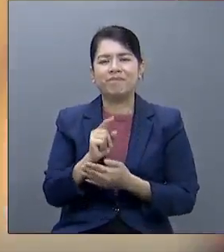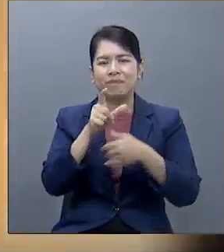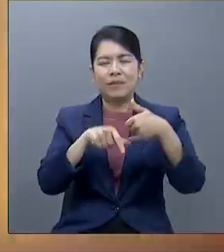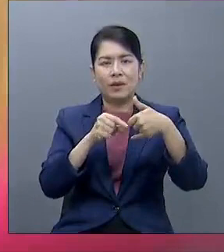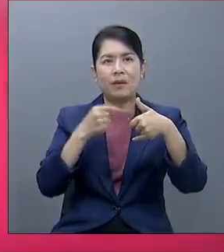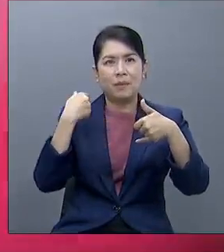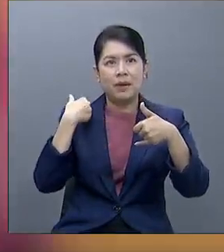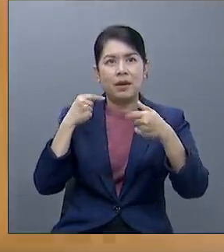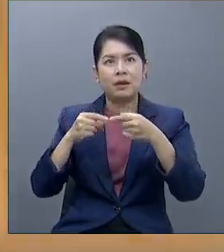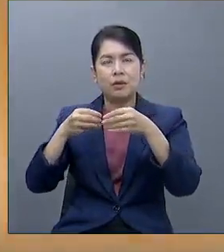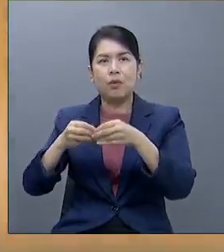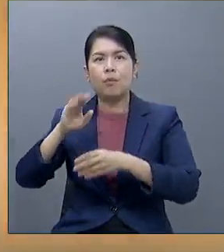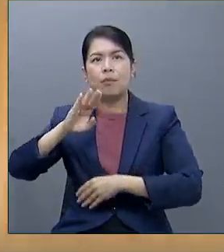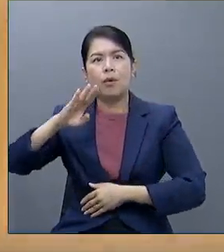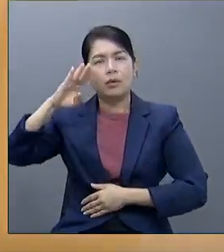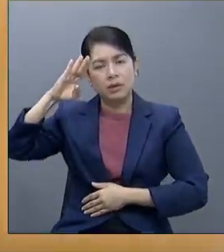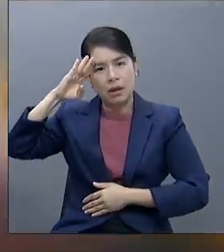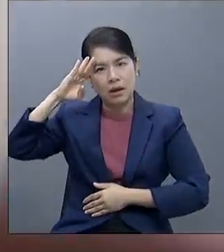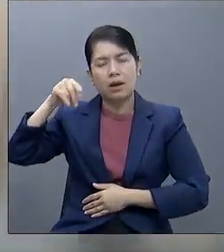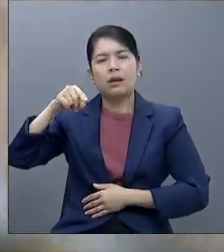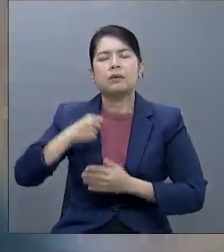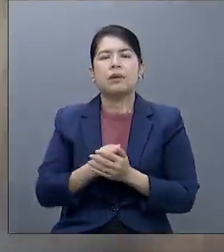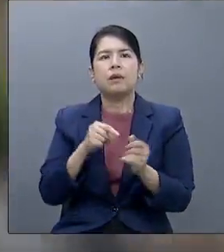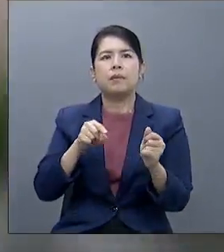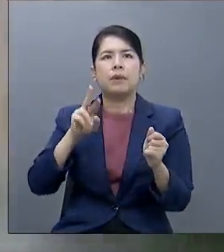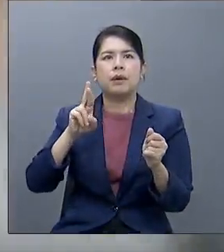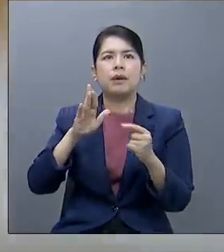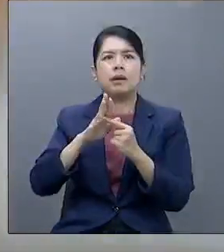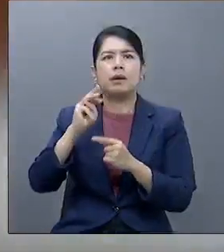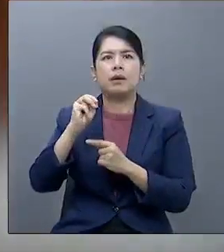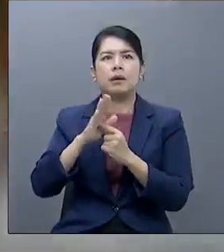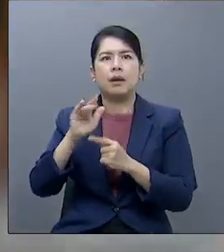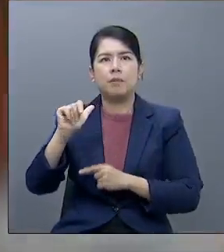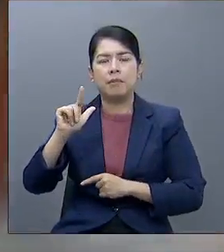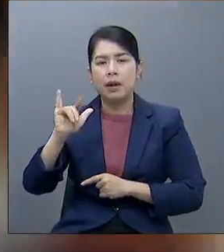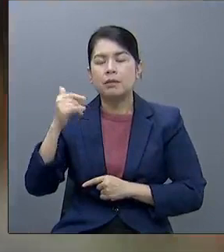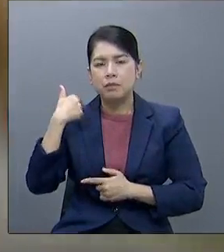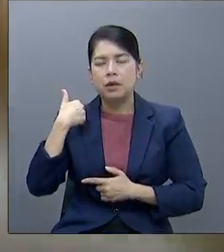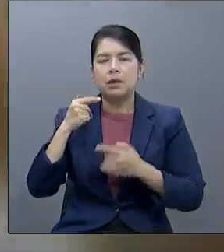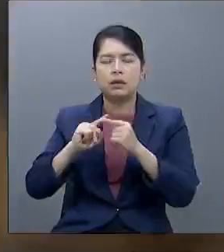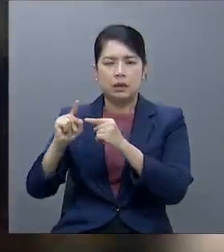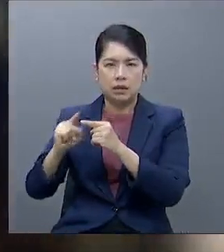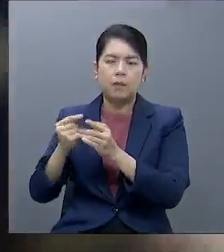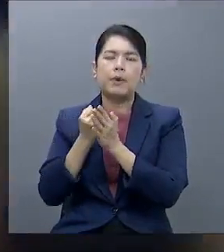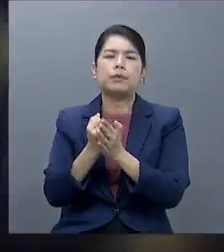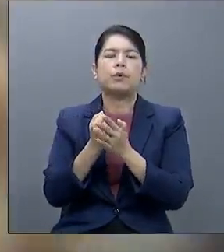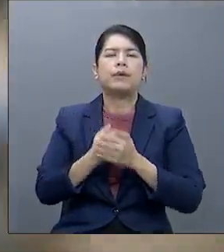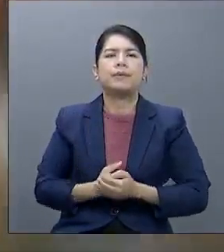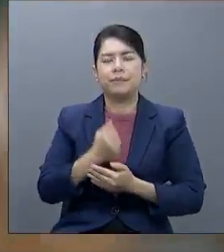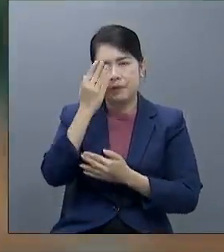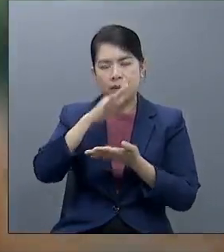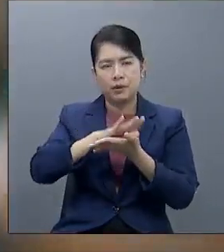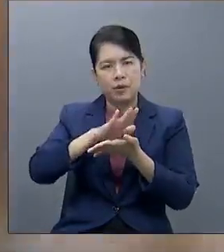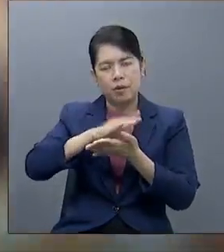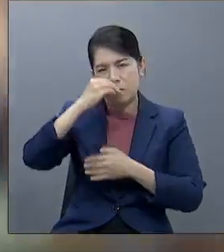ยังมีกองร้อยอาสารักษาดินแดนอำเภอรามันที่5และหน่วยงานอื่นๆลงพื้นที่ด้วยค่ะเพราะนอกจากโรงเรียนได้รับผล